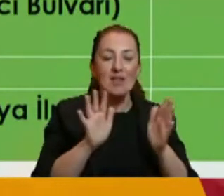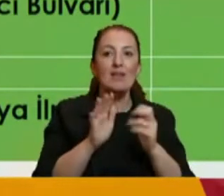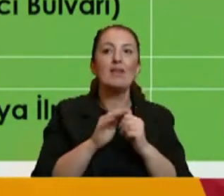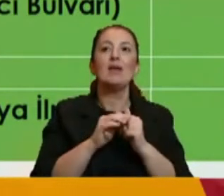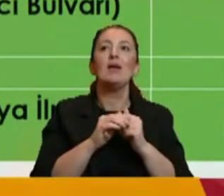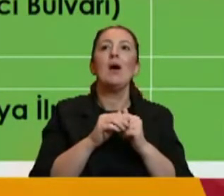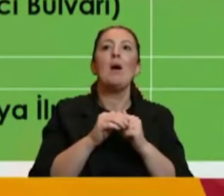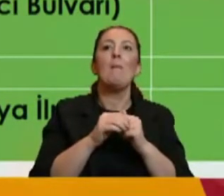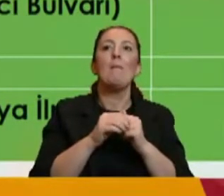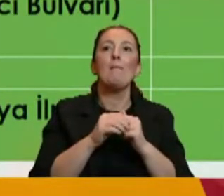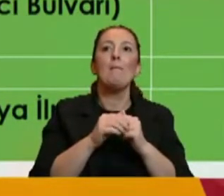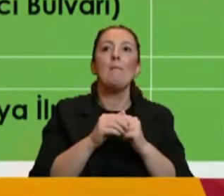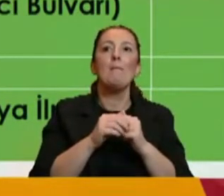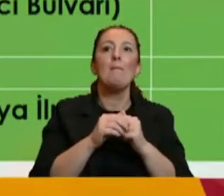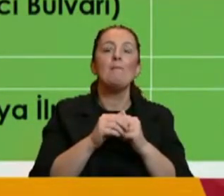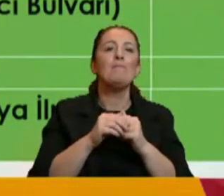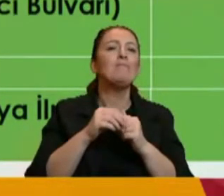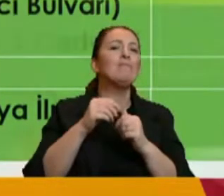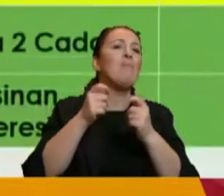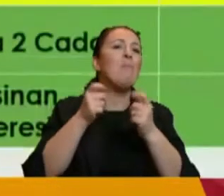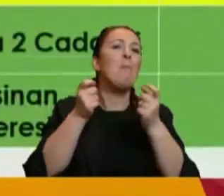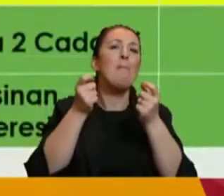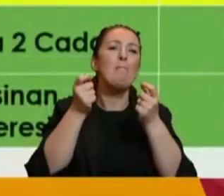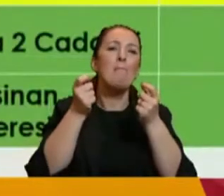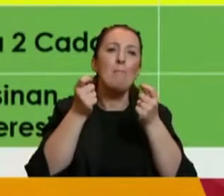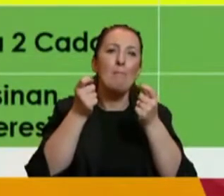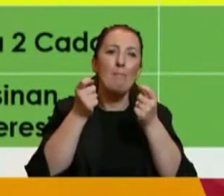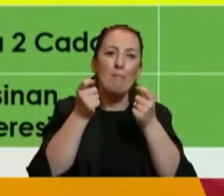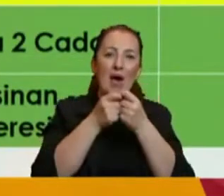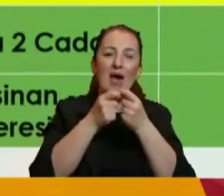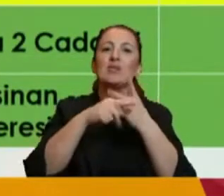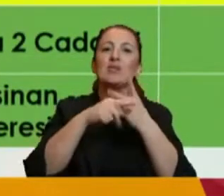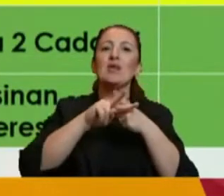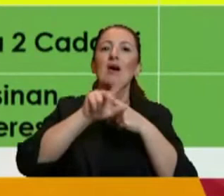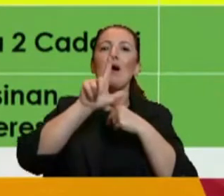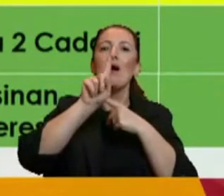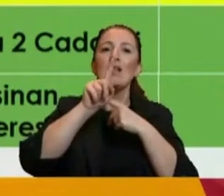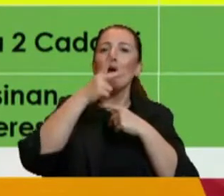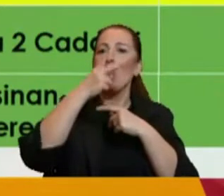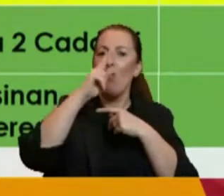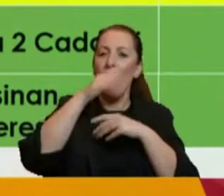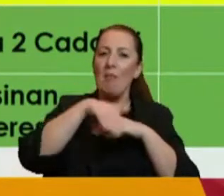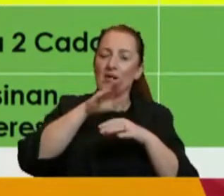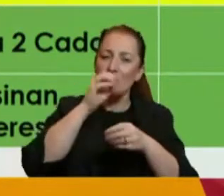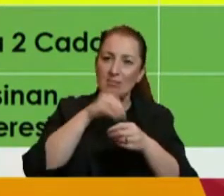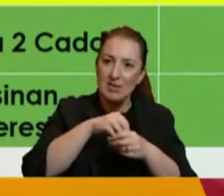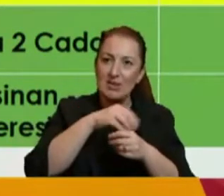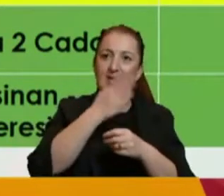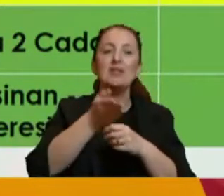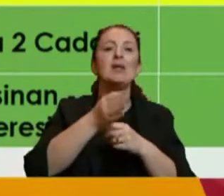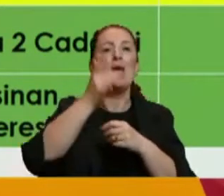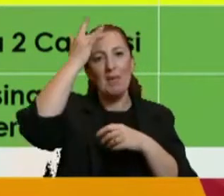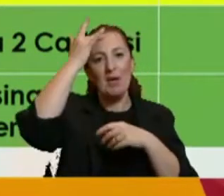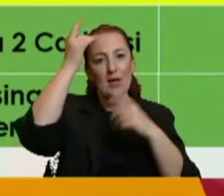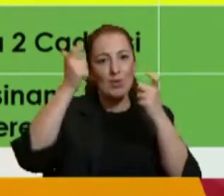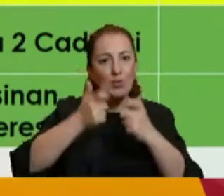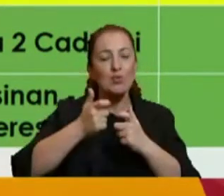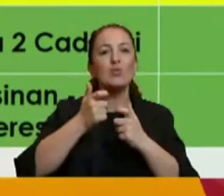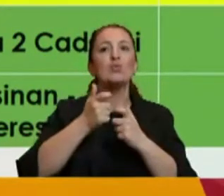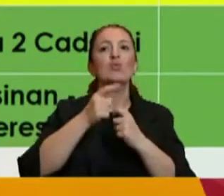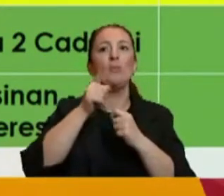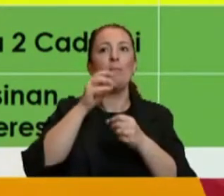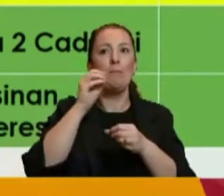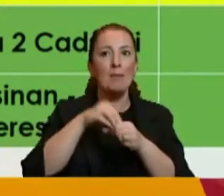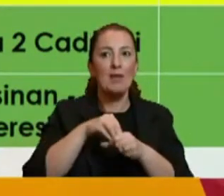Beykoz Yalıköy Mahallesi bitti Beykoz Atatürk Caddesi'ne başlanacak Beylikdüzü yeni proje addesi